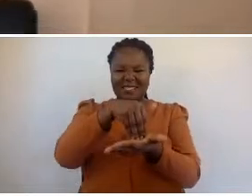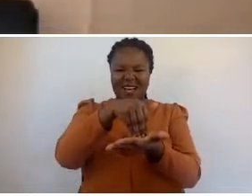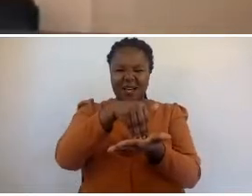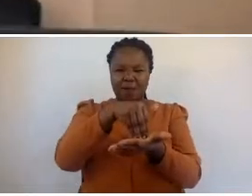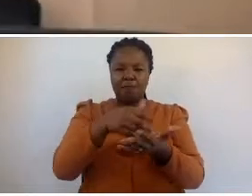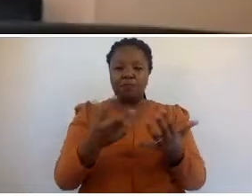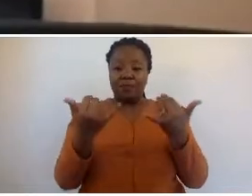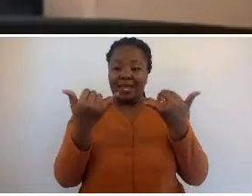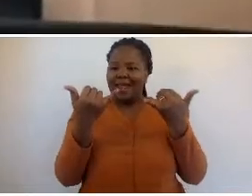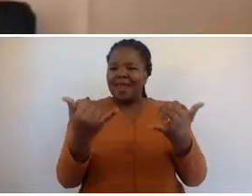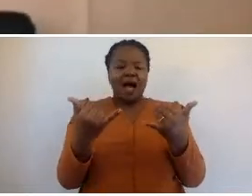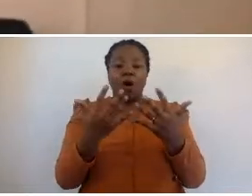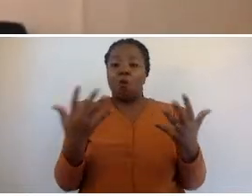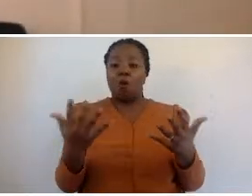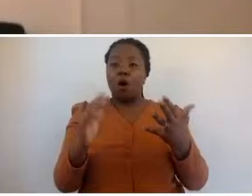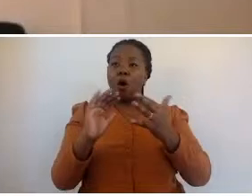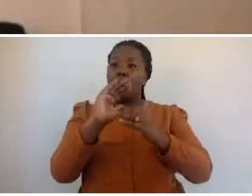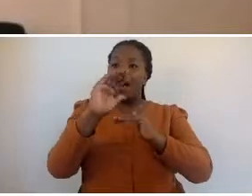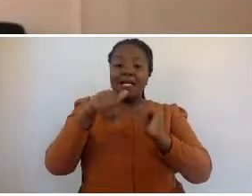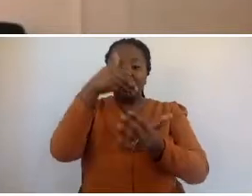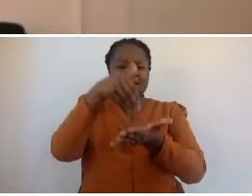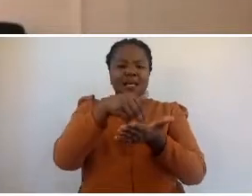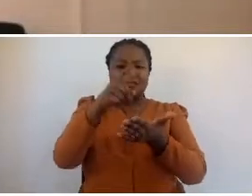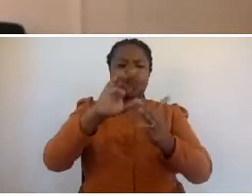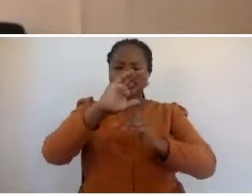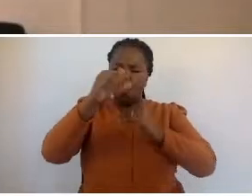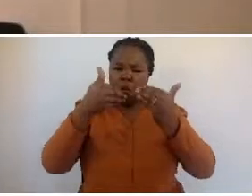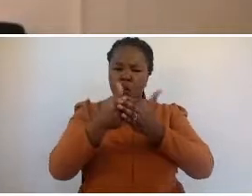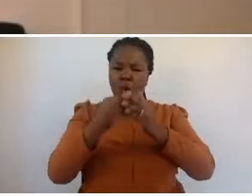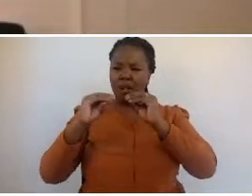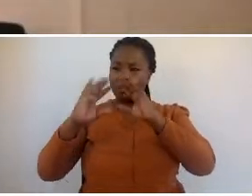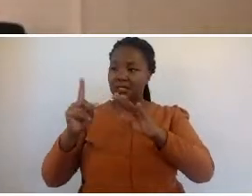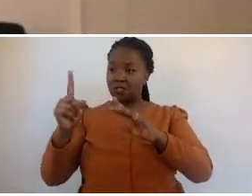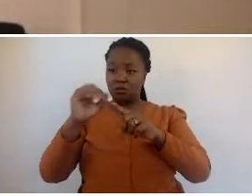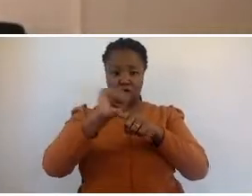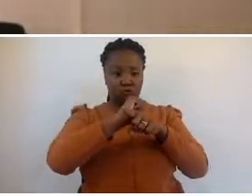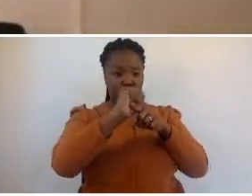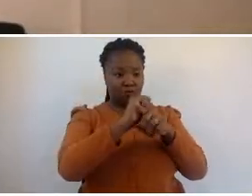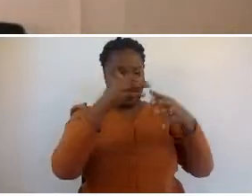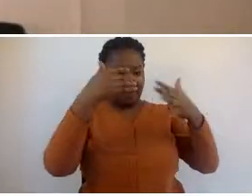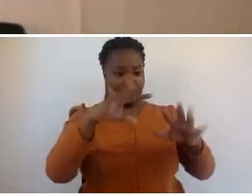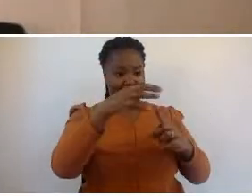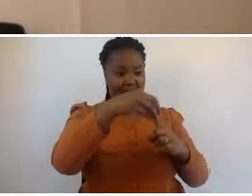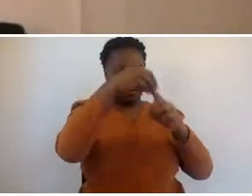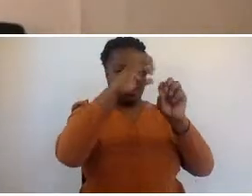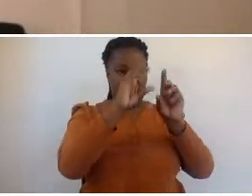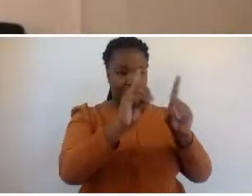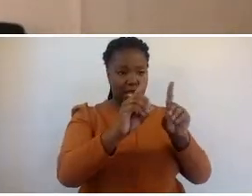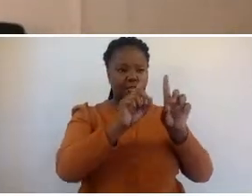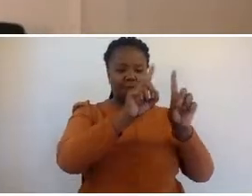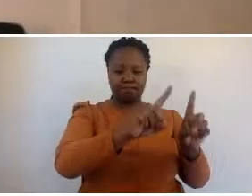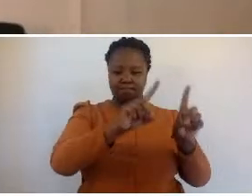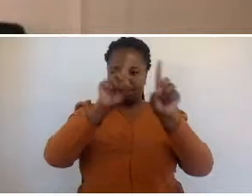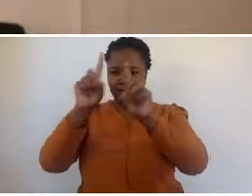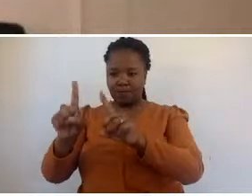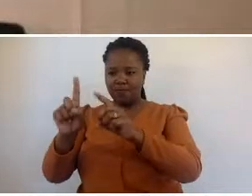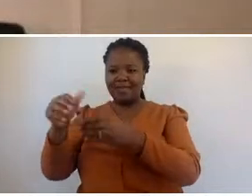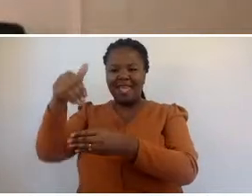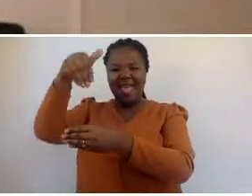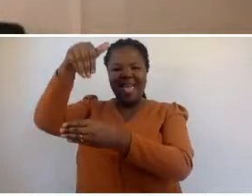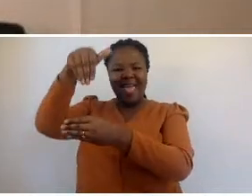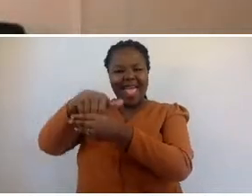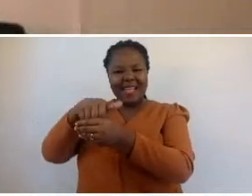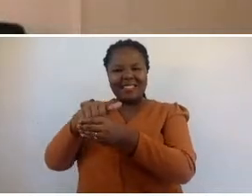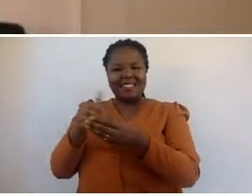centres provinciaux où tous les enseignants qui ont reçu une formation à l'éducation spécialisée, les enseignants y